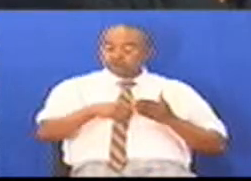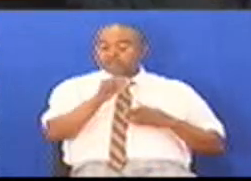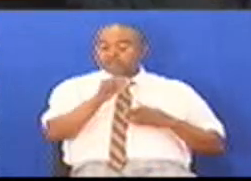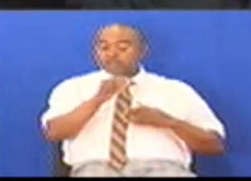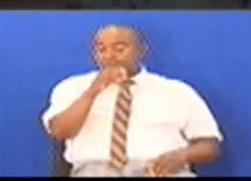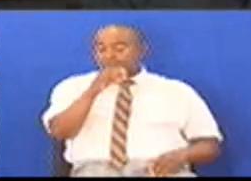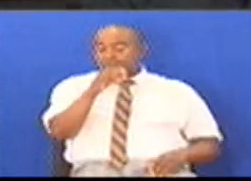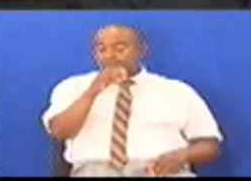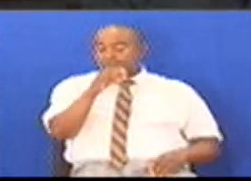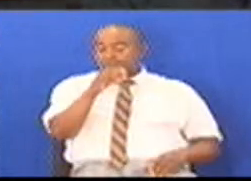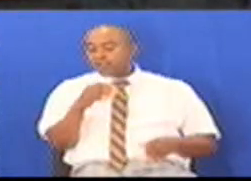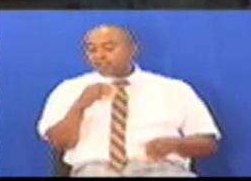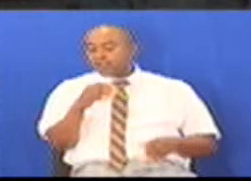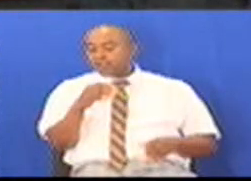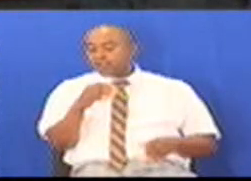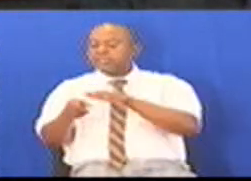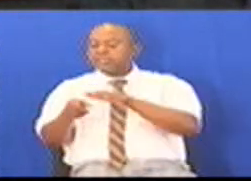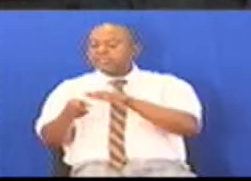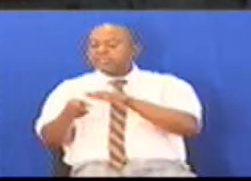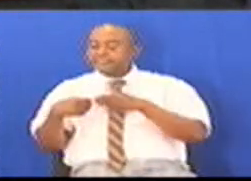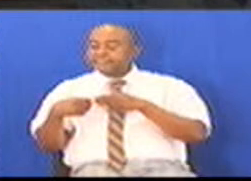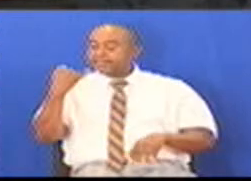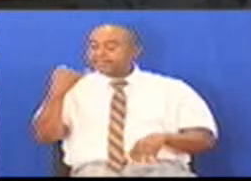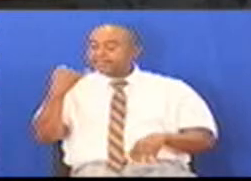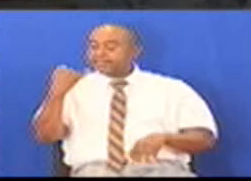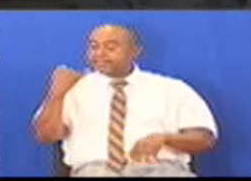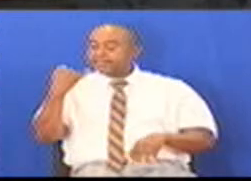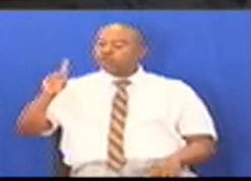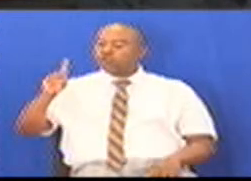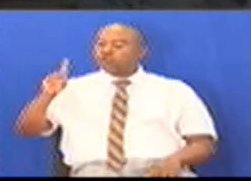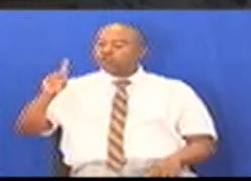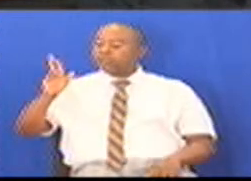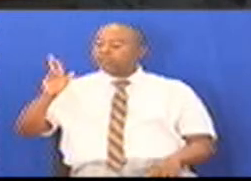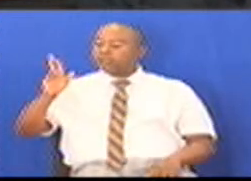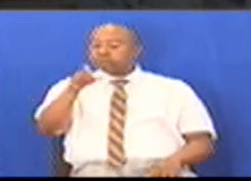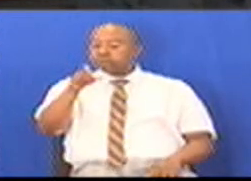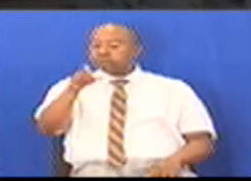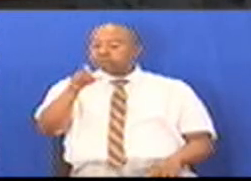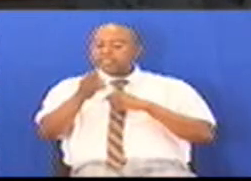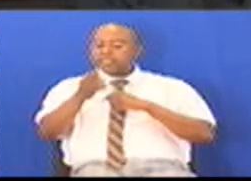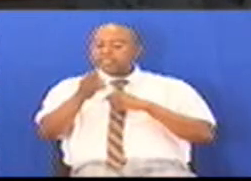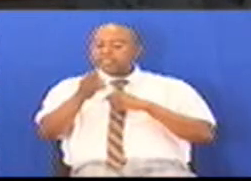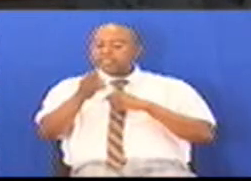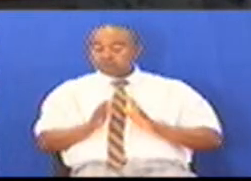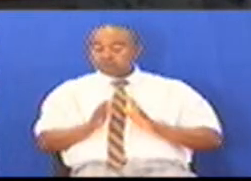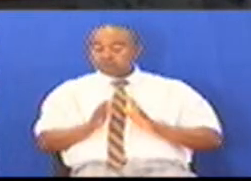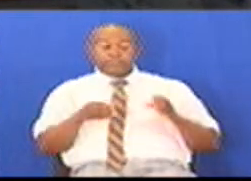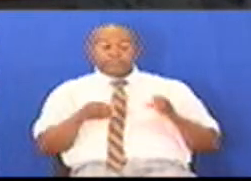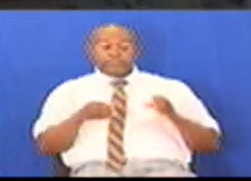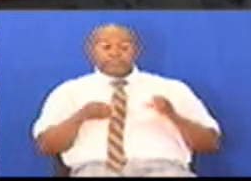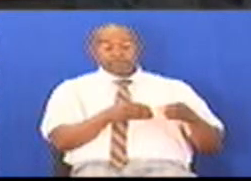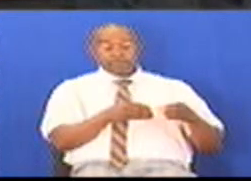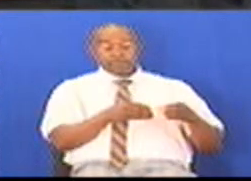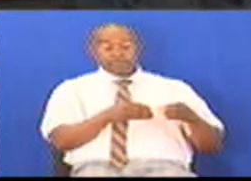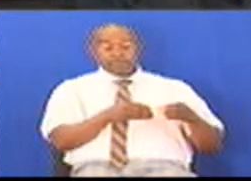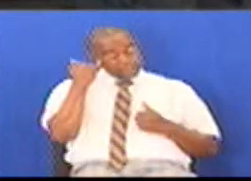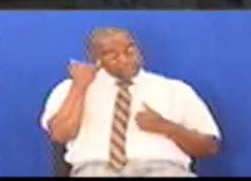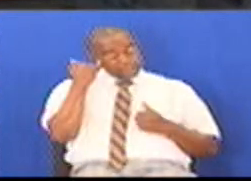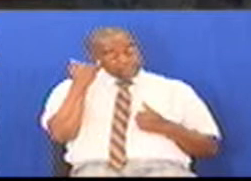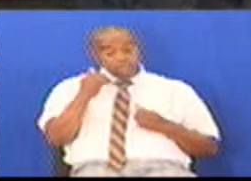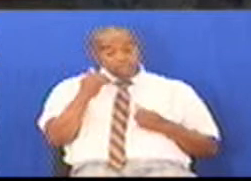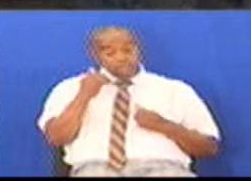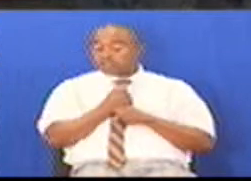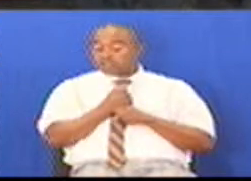aina ya jodari anayevuliwa katika bahari kuu. Hata hivyo, kamati inaendelea kuishauri serikali kuharakisha mchakato wa ujenzi wa